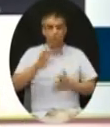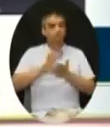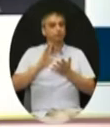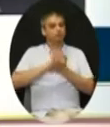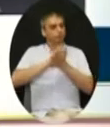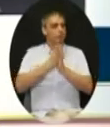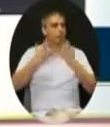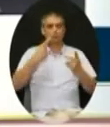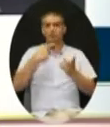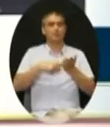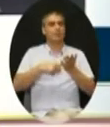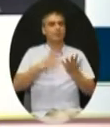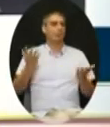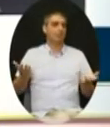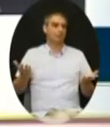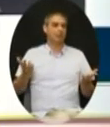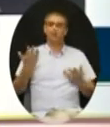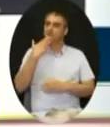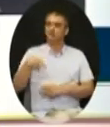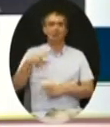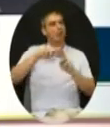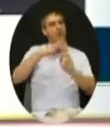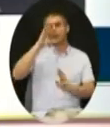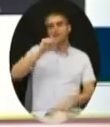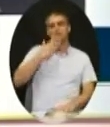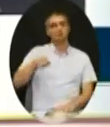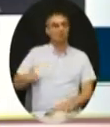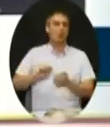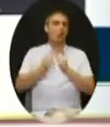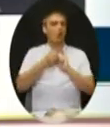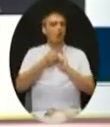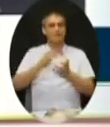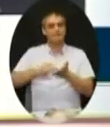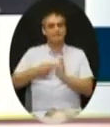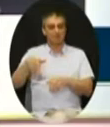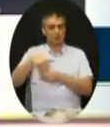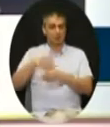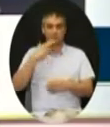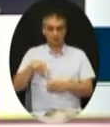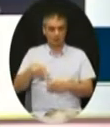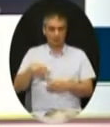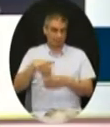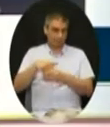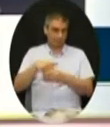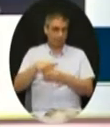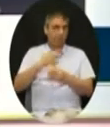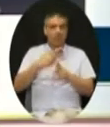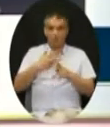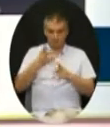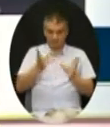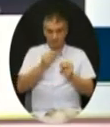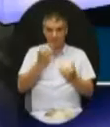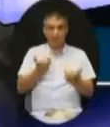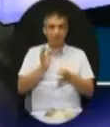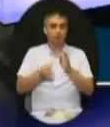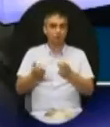רחב שלמשל לשנות את האופן שבו ישראל נתפסת בעולם, או לשנות את המדיניות של ישראל עצמה מבית, יכול לקרות אך ורק